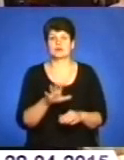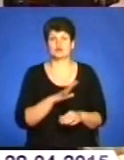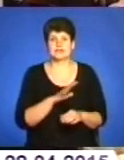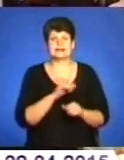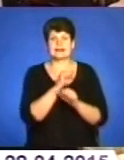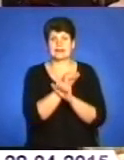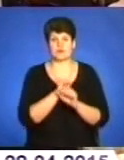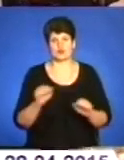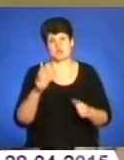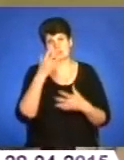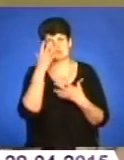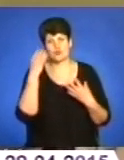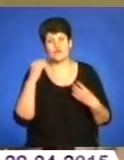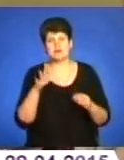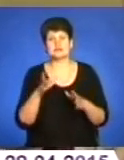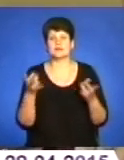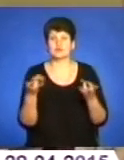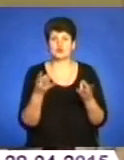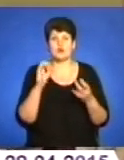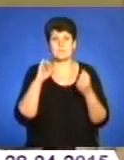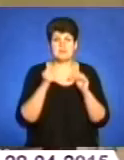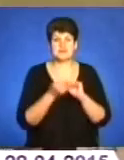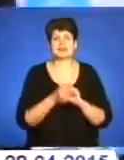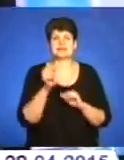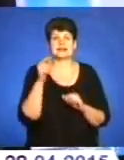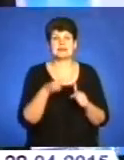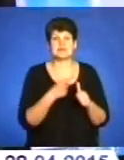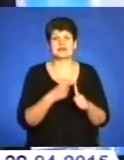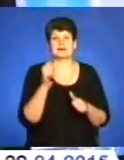можна забувати. Необхідно пам'ятати імена тих, хто